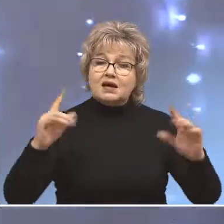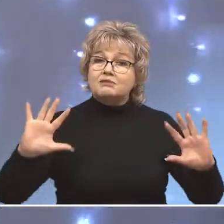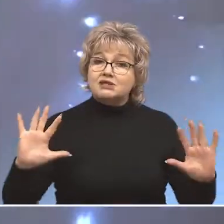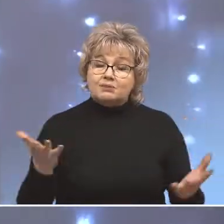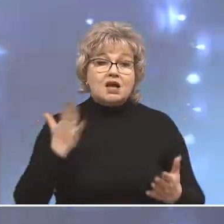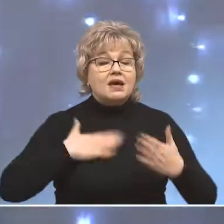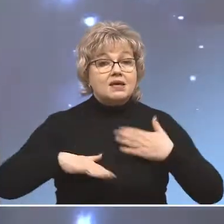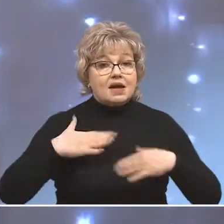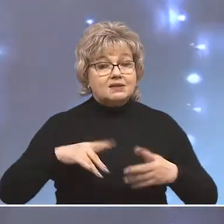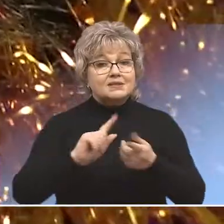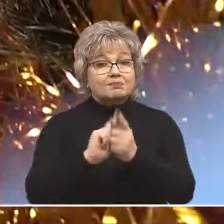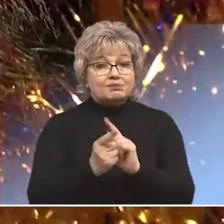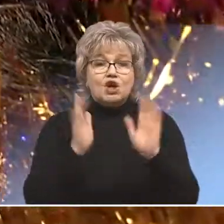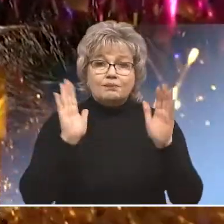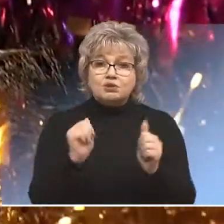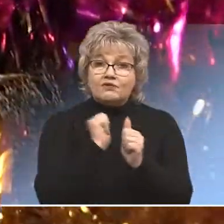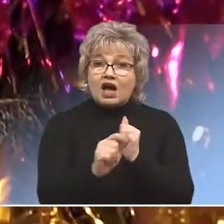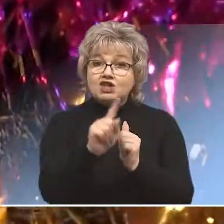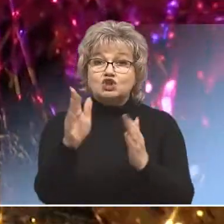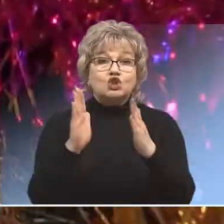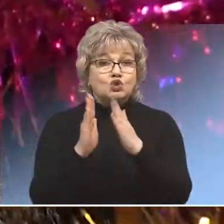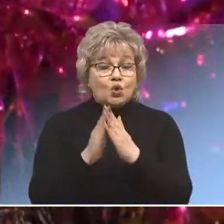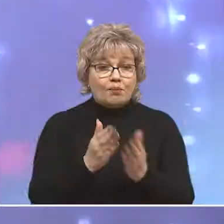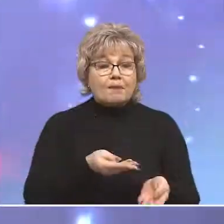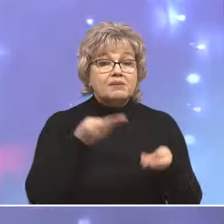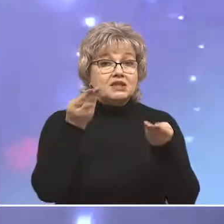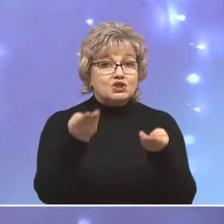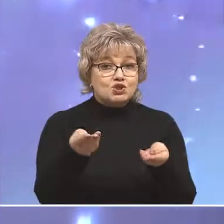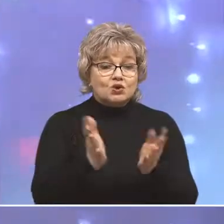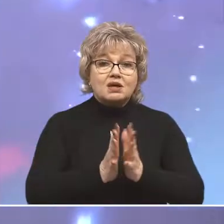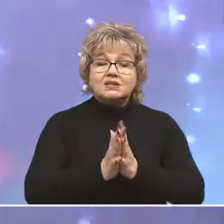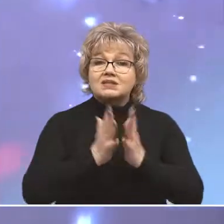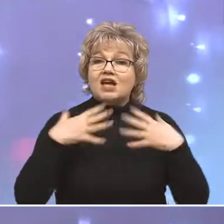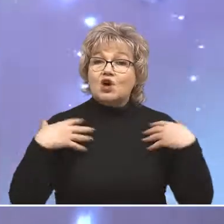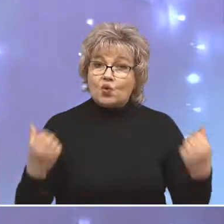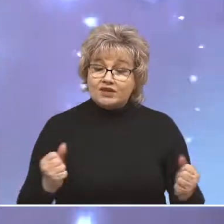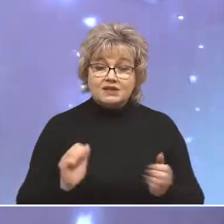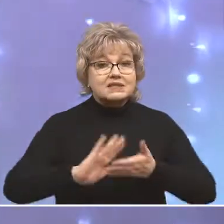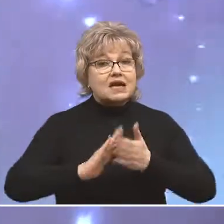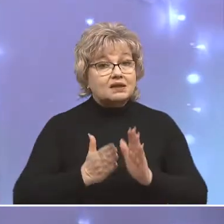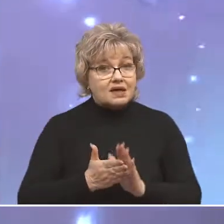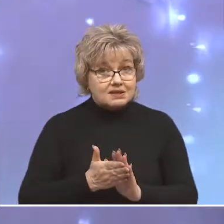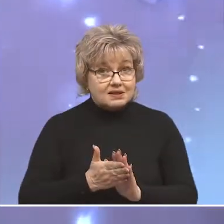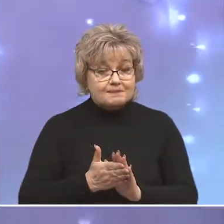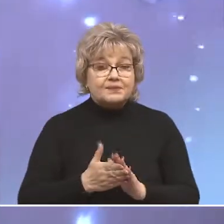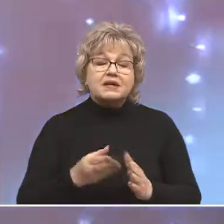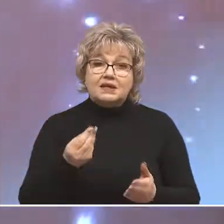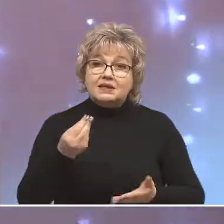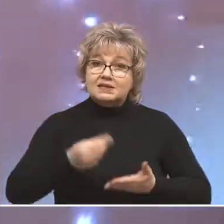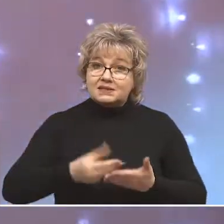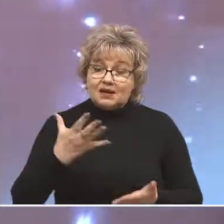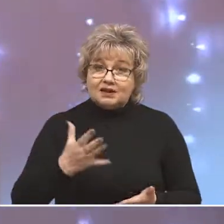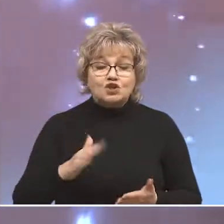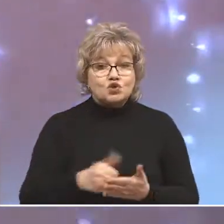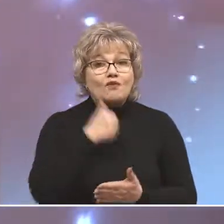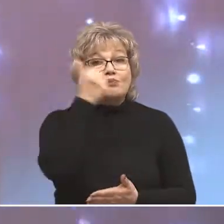событий и радостных перемен. Пусть в каждый дом он принесет здоровье, согласие и достаток. С